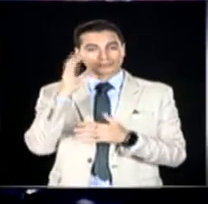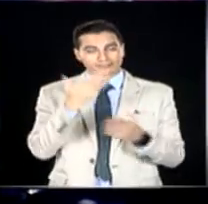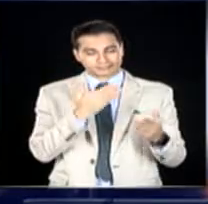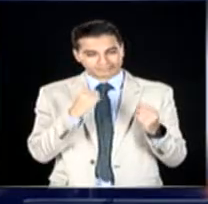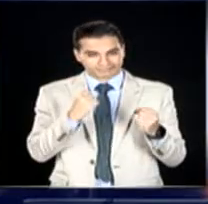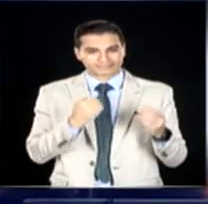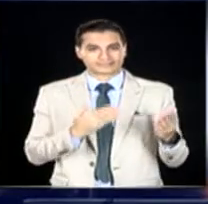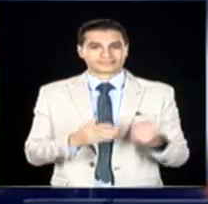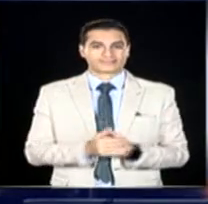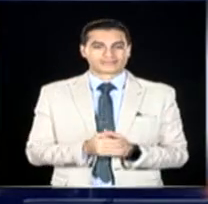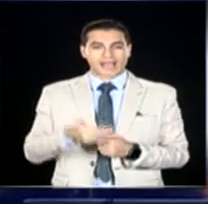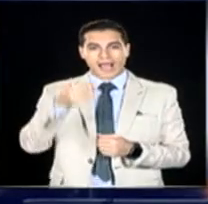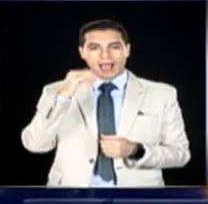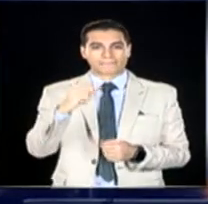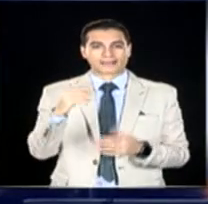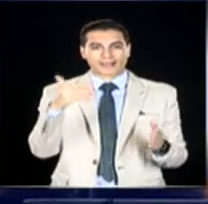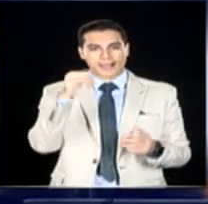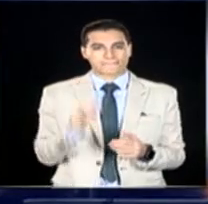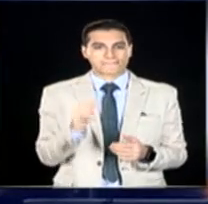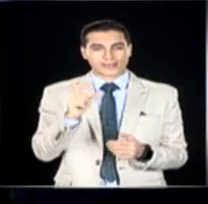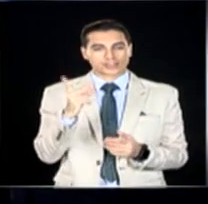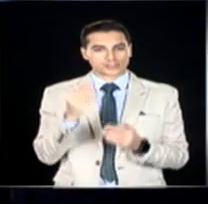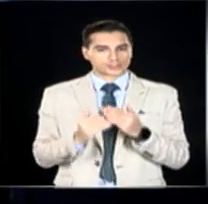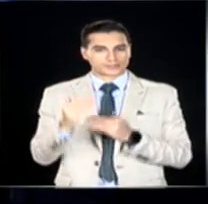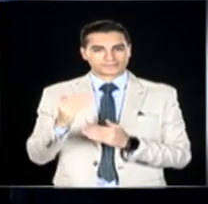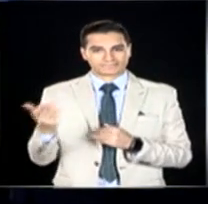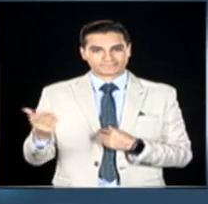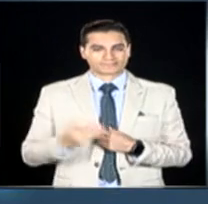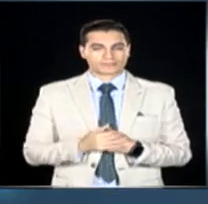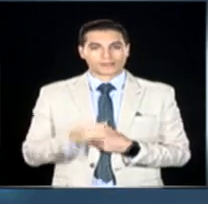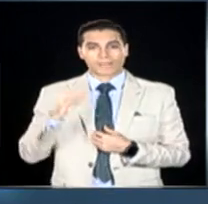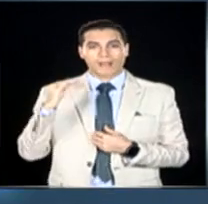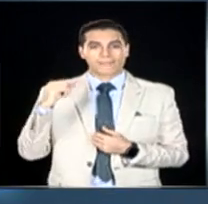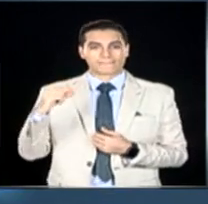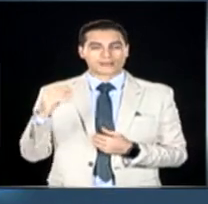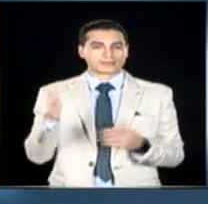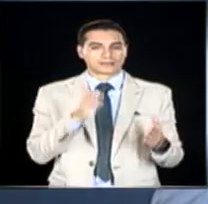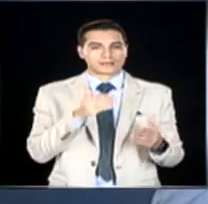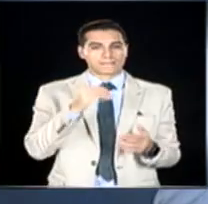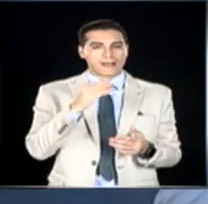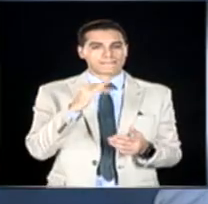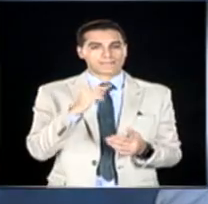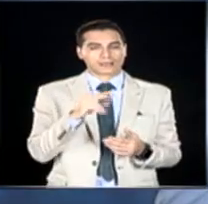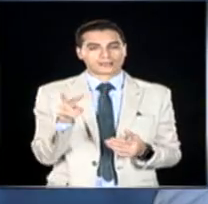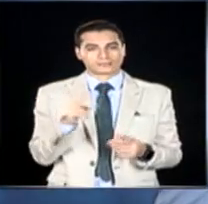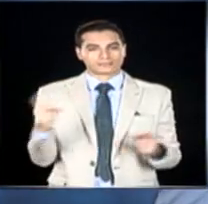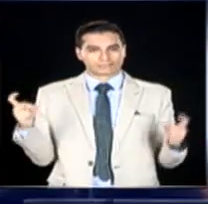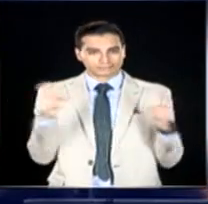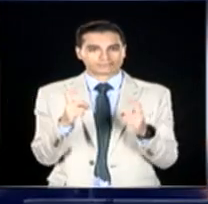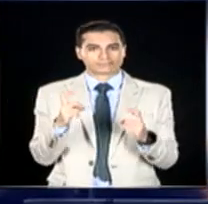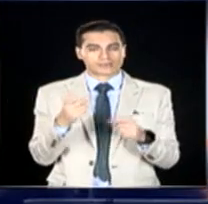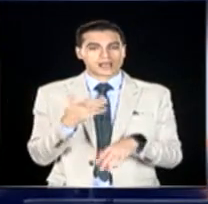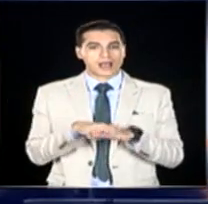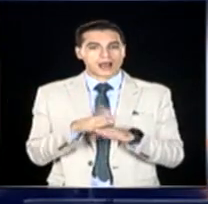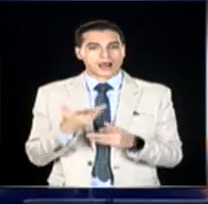الهاندبول. احمد امين معاك 20 نقطه. محمد ابو الفتوح ومحمد حماده، محمد حماده ومحمد